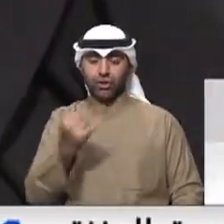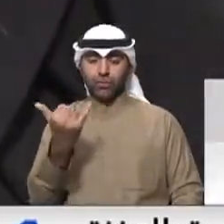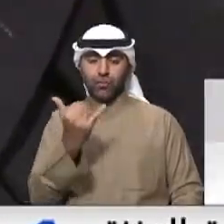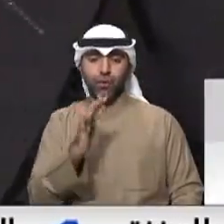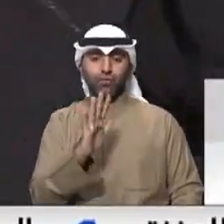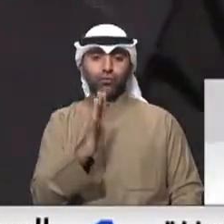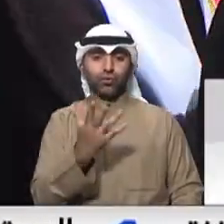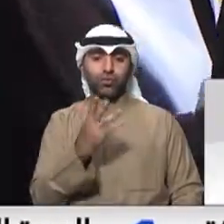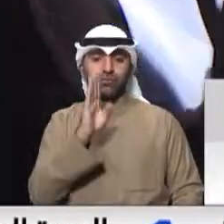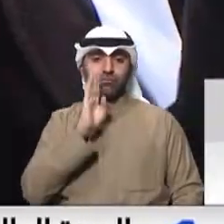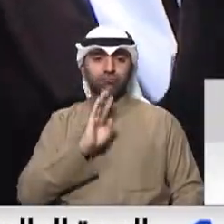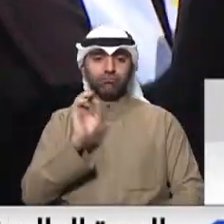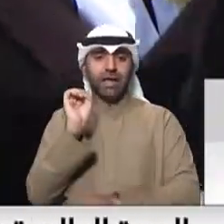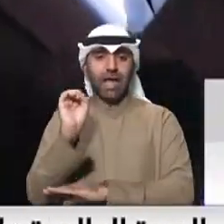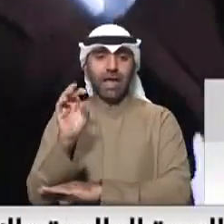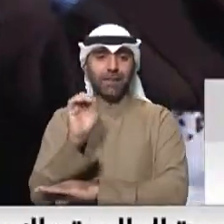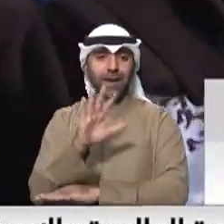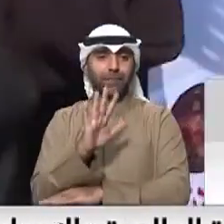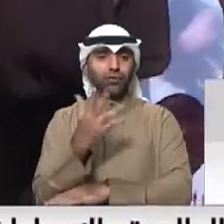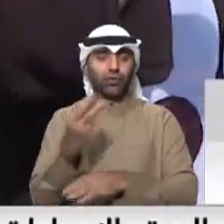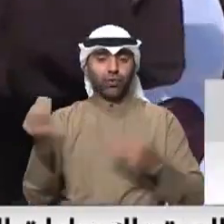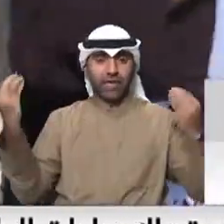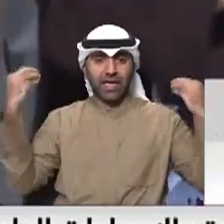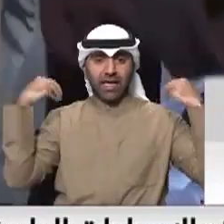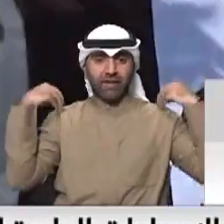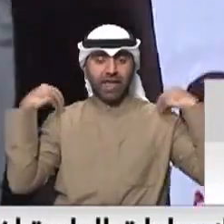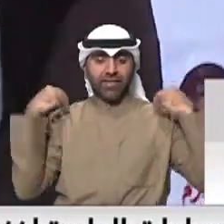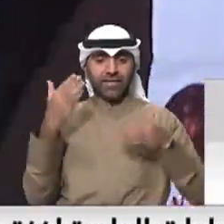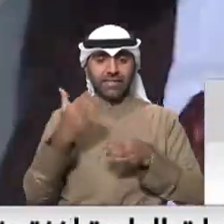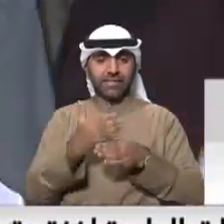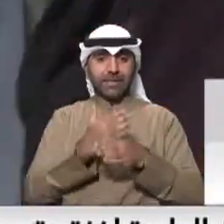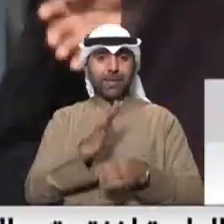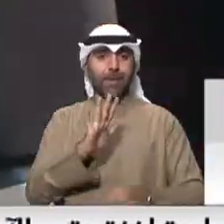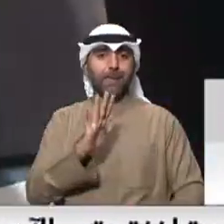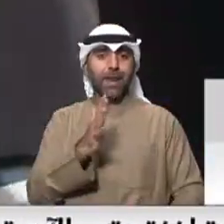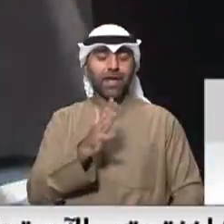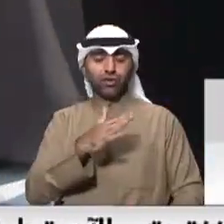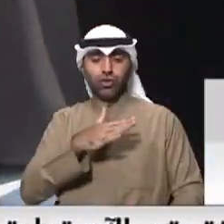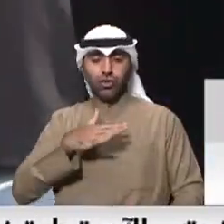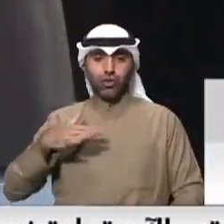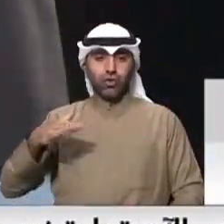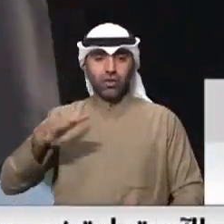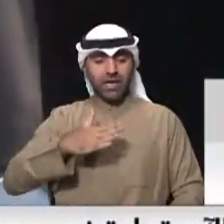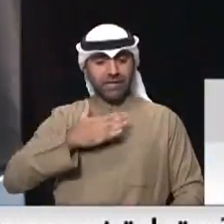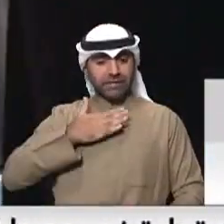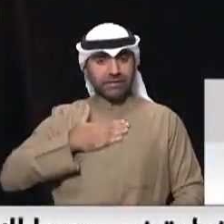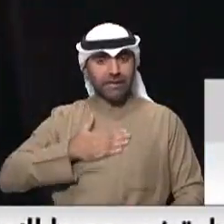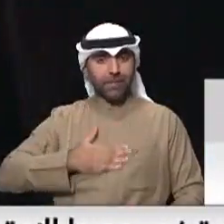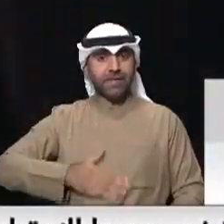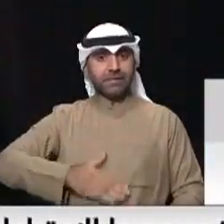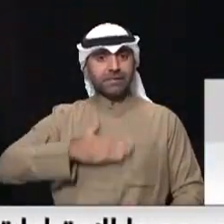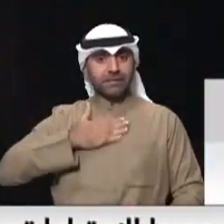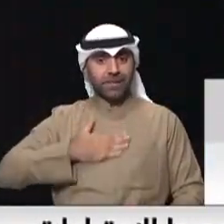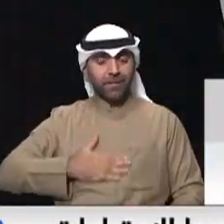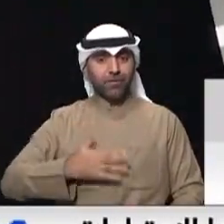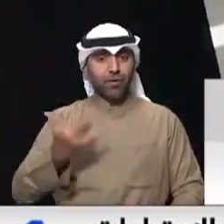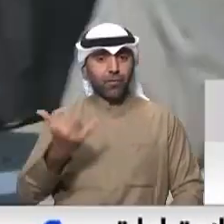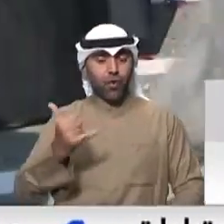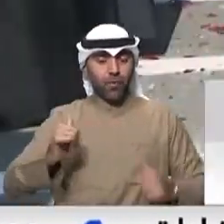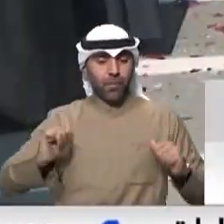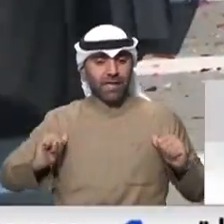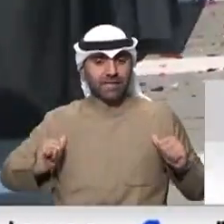الخريجين من كلية علي الصباح العسكرية عبروا عن سعادتهم وفرحتهم بتخرج أبنائهم متمنين التوفيق لهم في